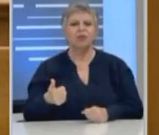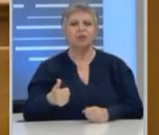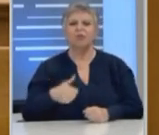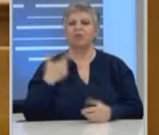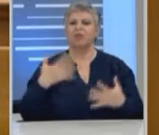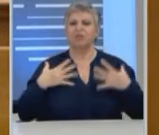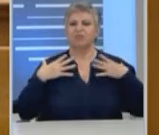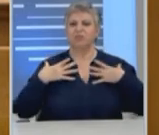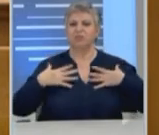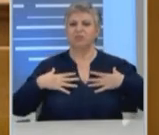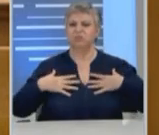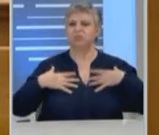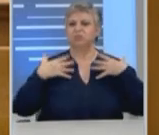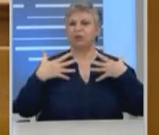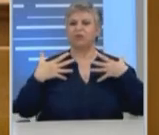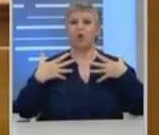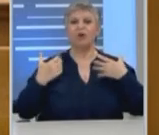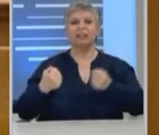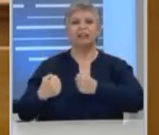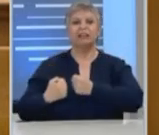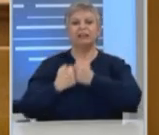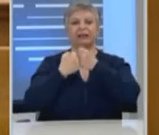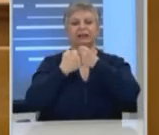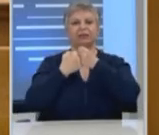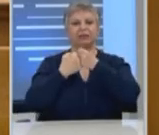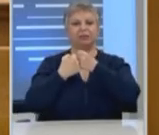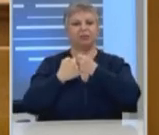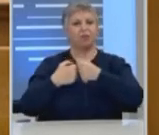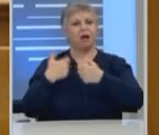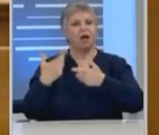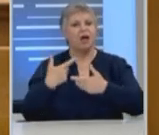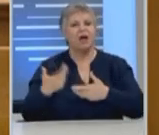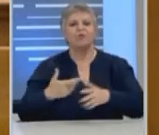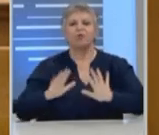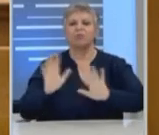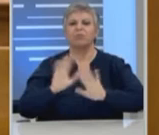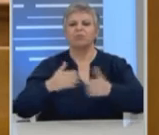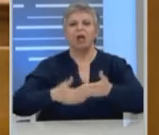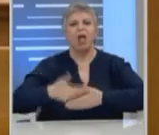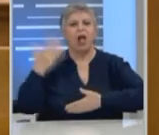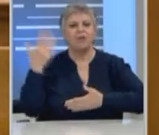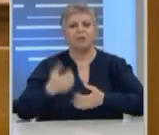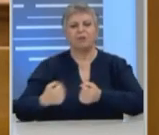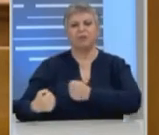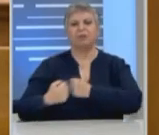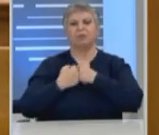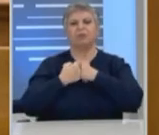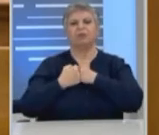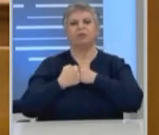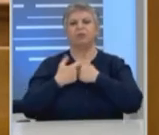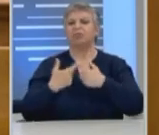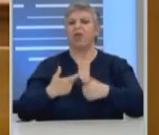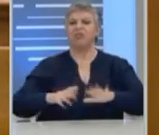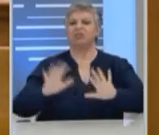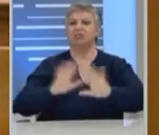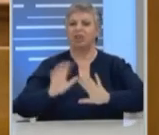υπεροπλία στα μέσα επικοινωνίας, επικοινωνιακή υπεροπλία. Να έχεις μαζί σου όλα τα κανάλια και τους